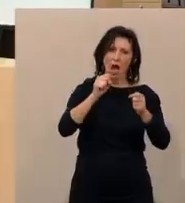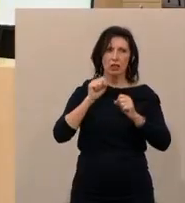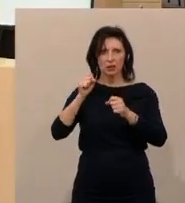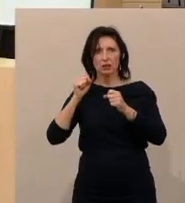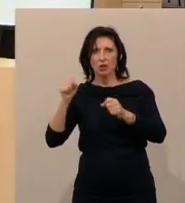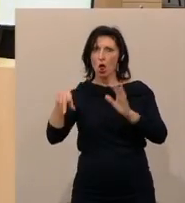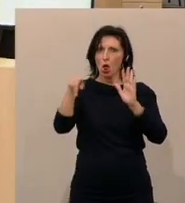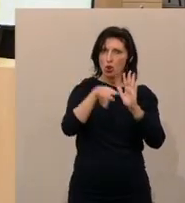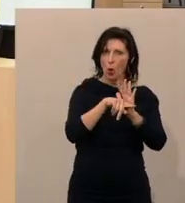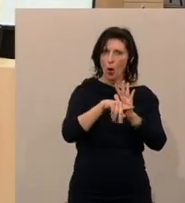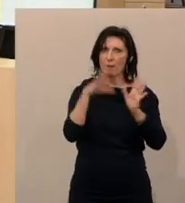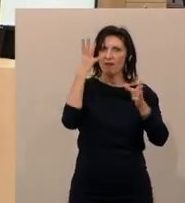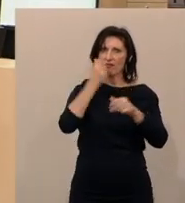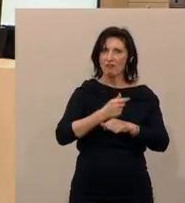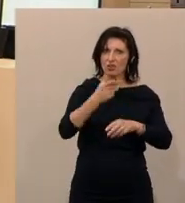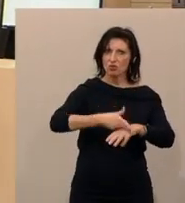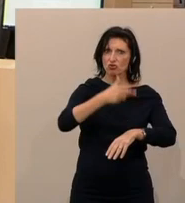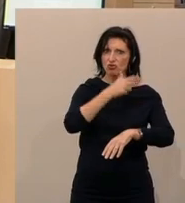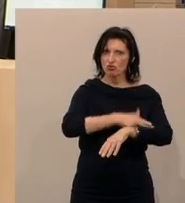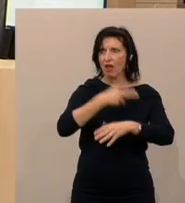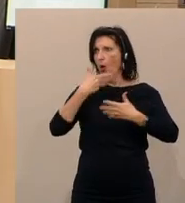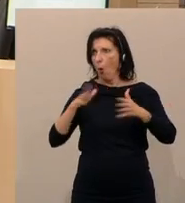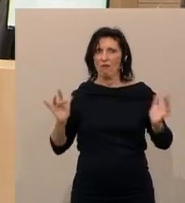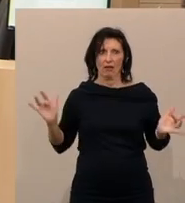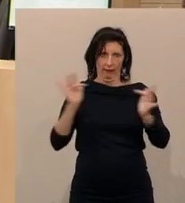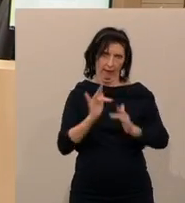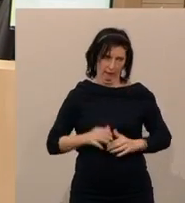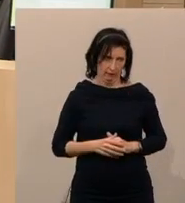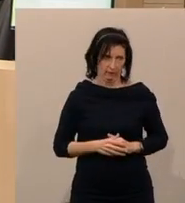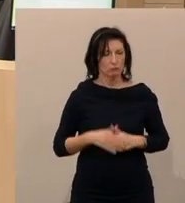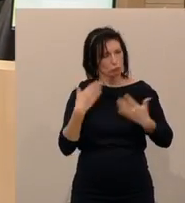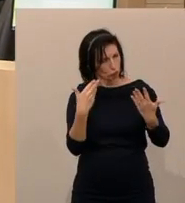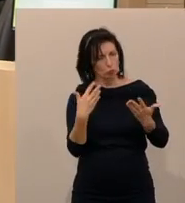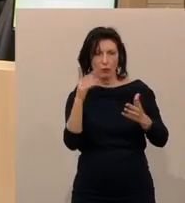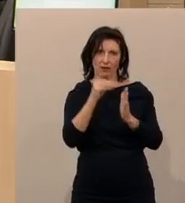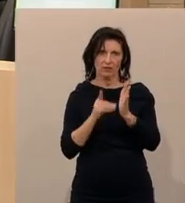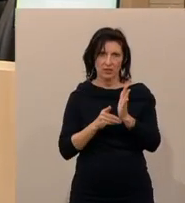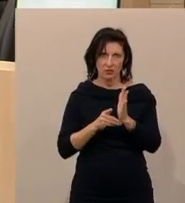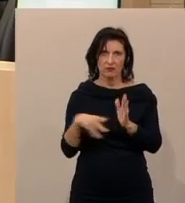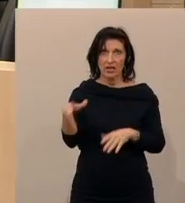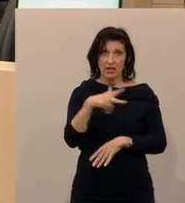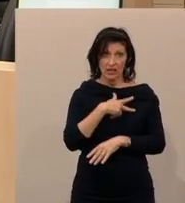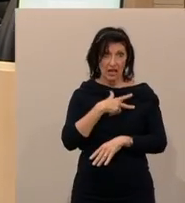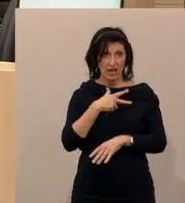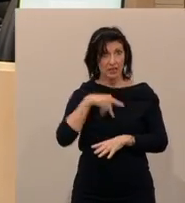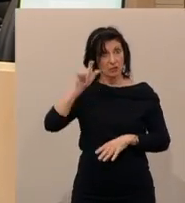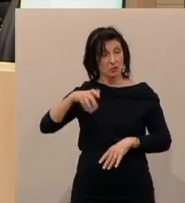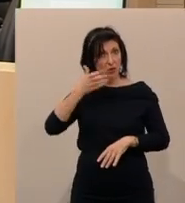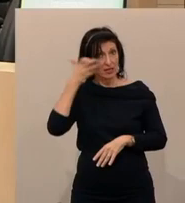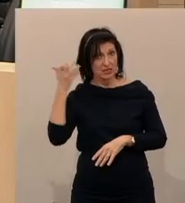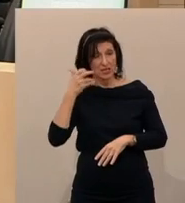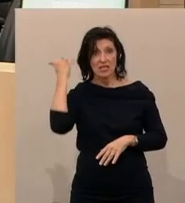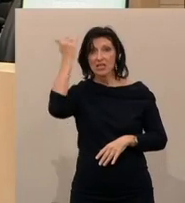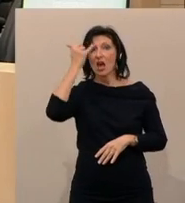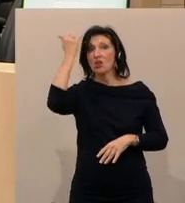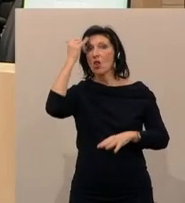Normen und Regeln des Verfassungsstaates wenden, definiert. Die Realität wird von Extremisten durch einen ideologischen